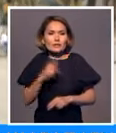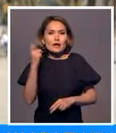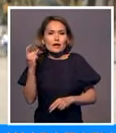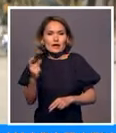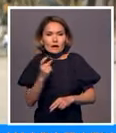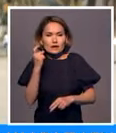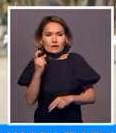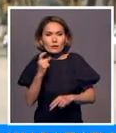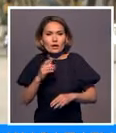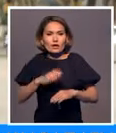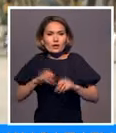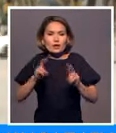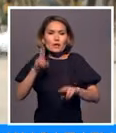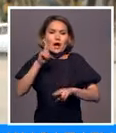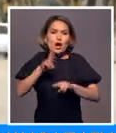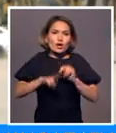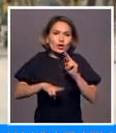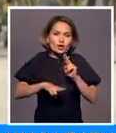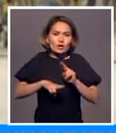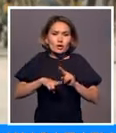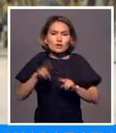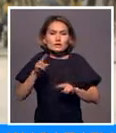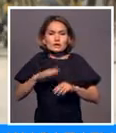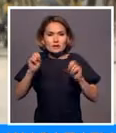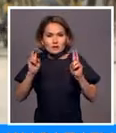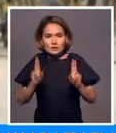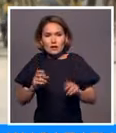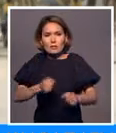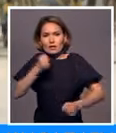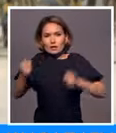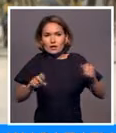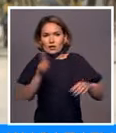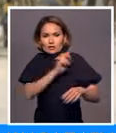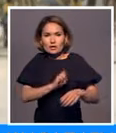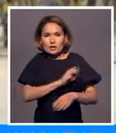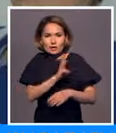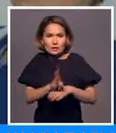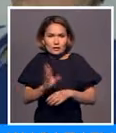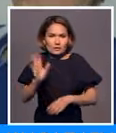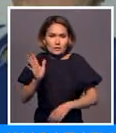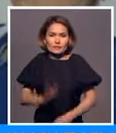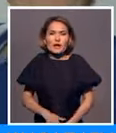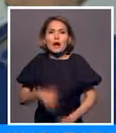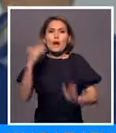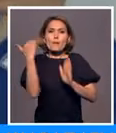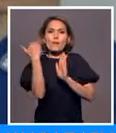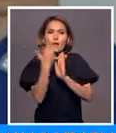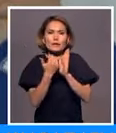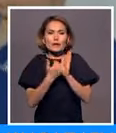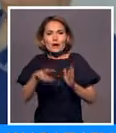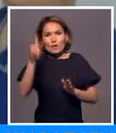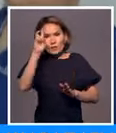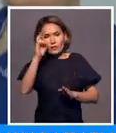экономика және құрылысшы, экономист, бухгалтер мамандармен жұмыс істеді. Бағдарламаның шарапаты мол